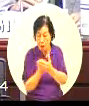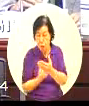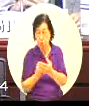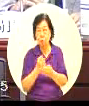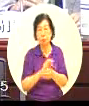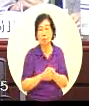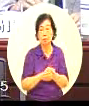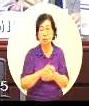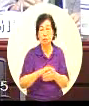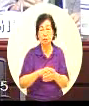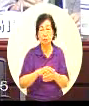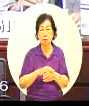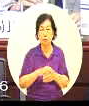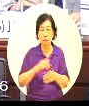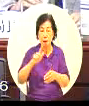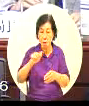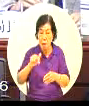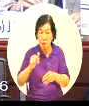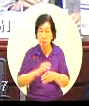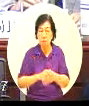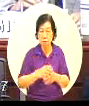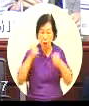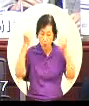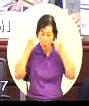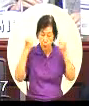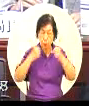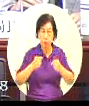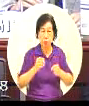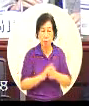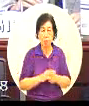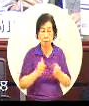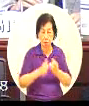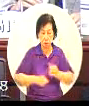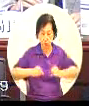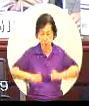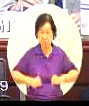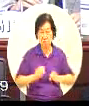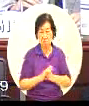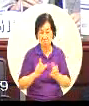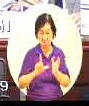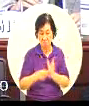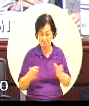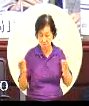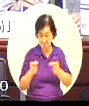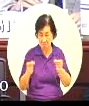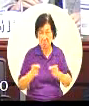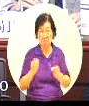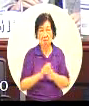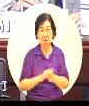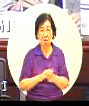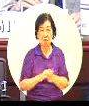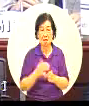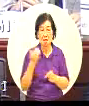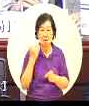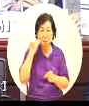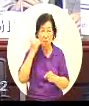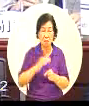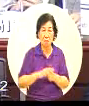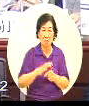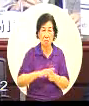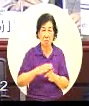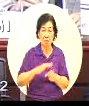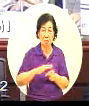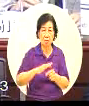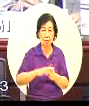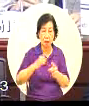业，我们因为运动的生命都是比较短它可能高峰期时间都不会太